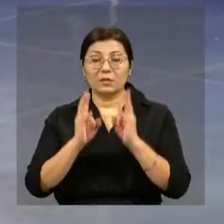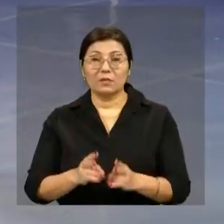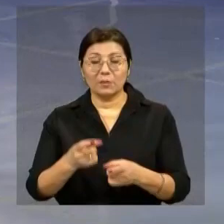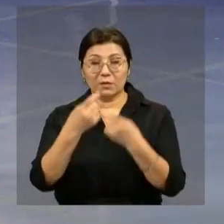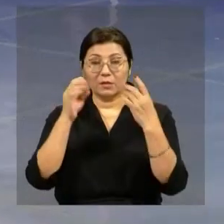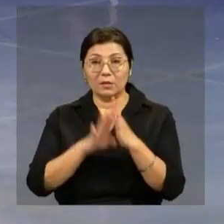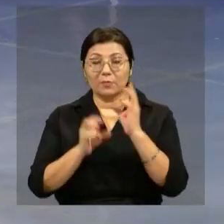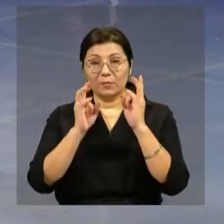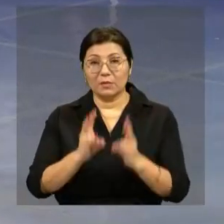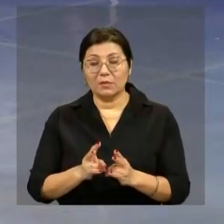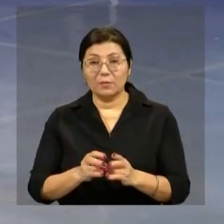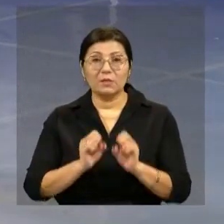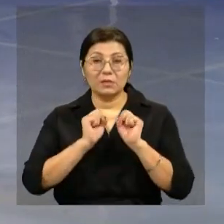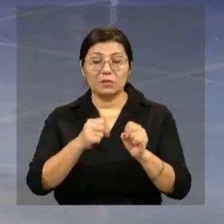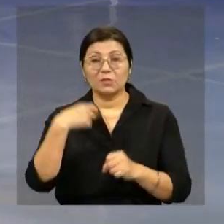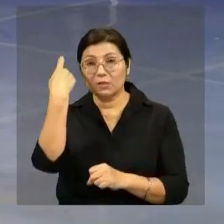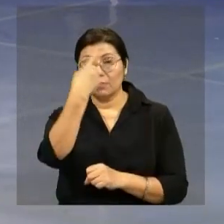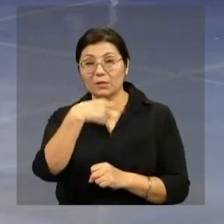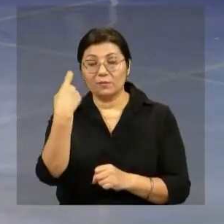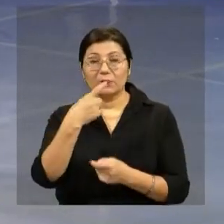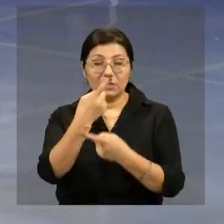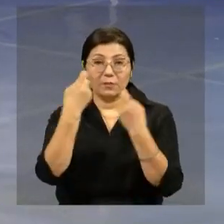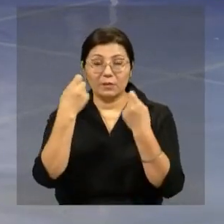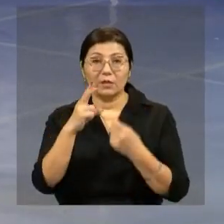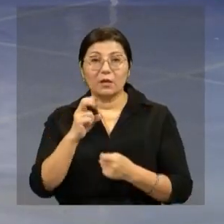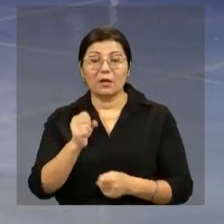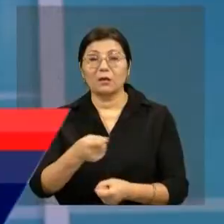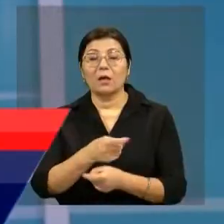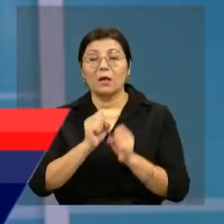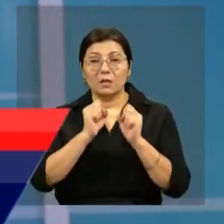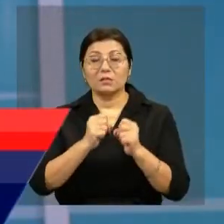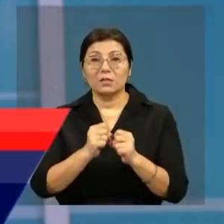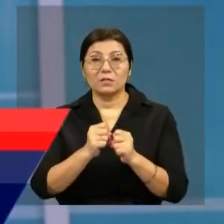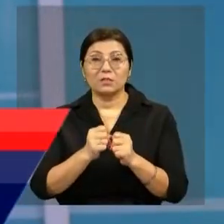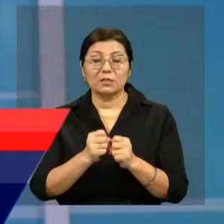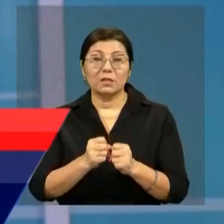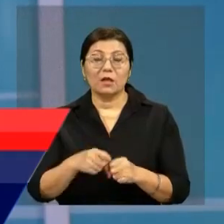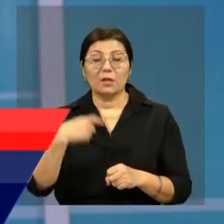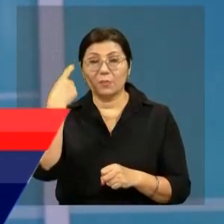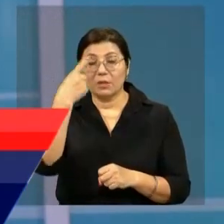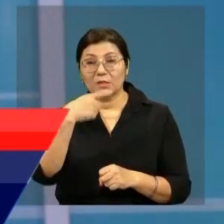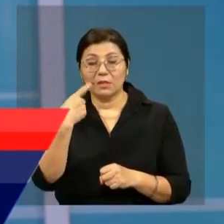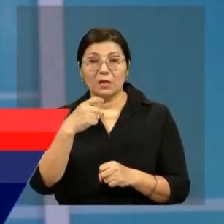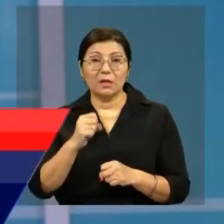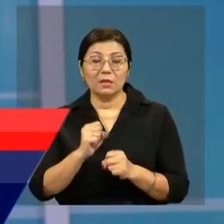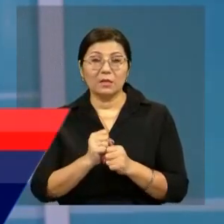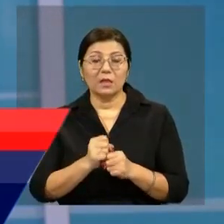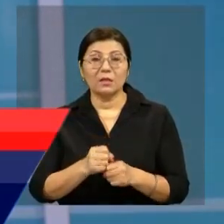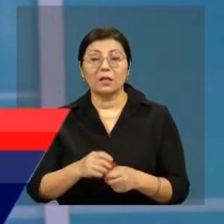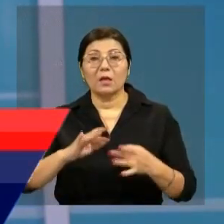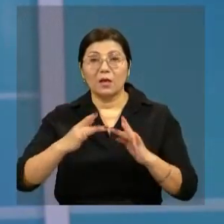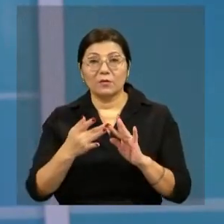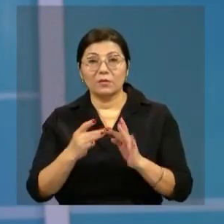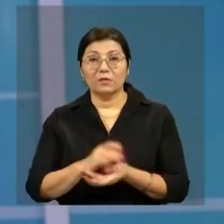безопасность, это защита персональных данных. То есть как защитить свои персональные данные в сети онлайн. Угу. Это еще входит онлайн права человека в